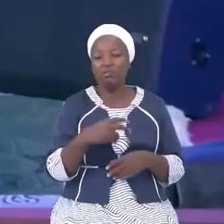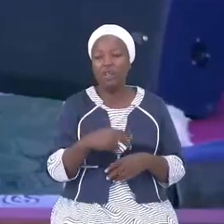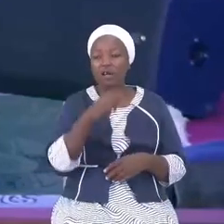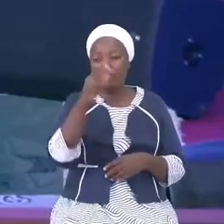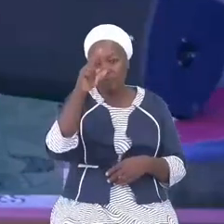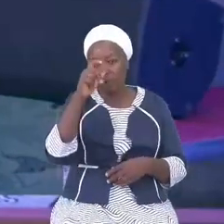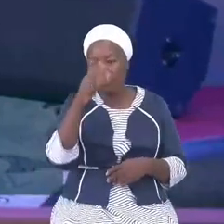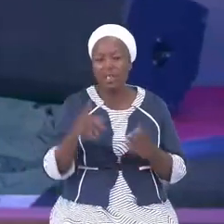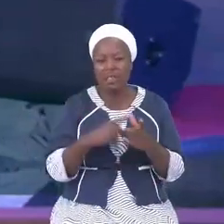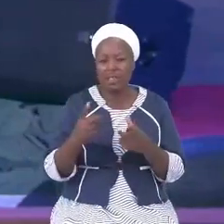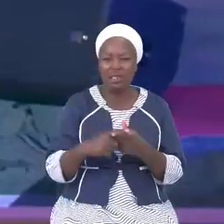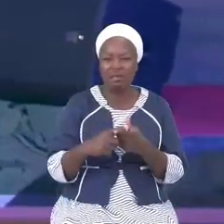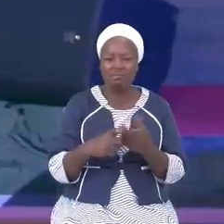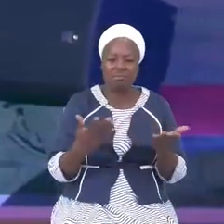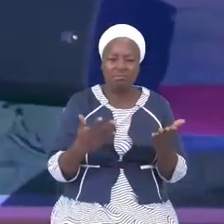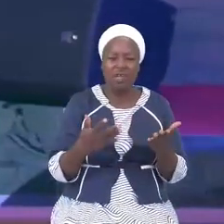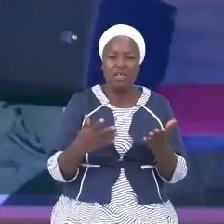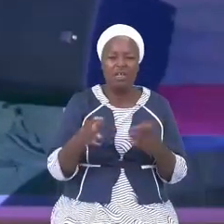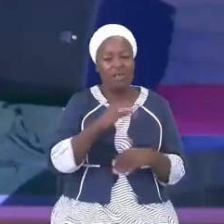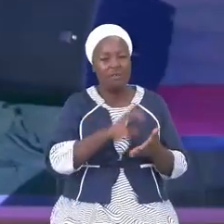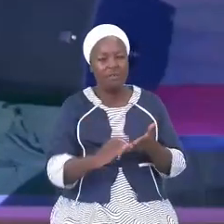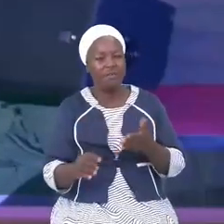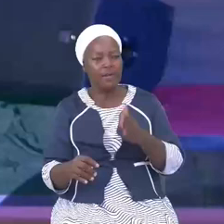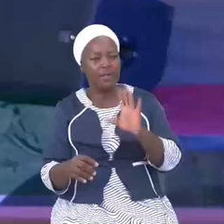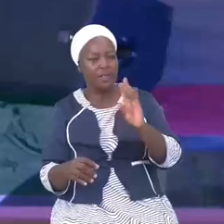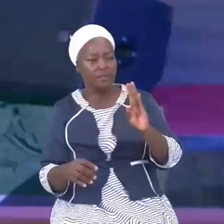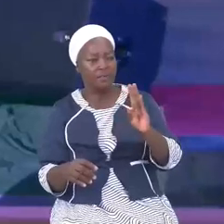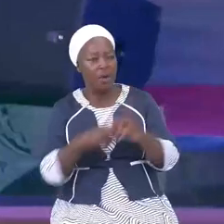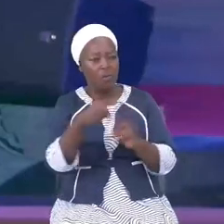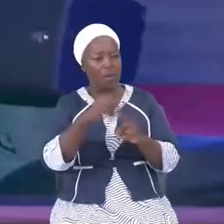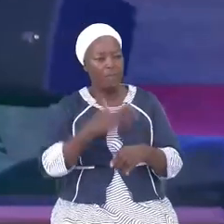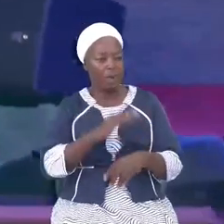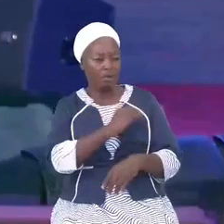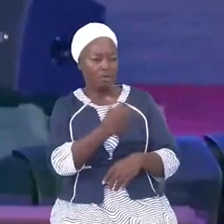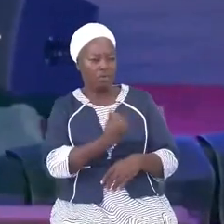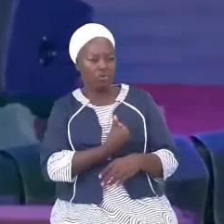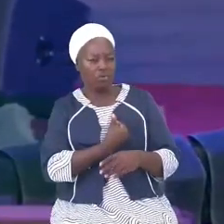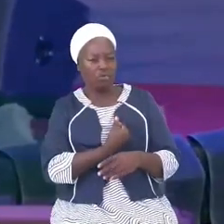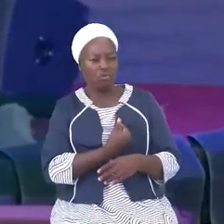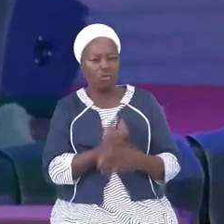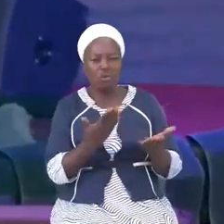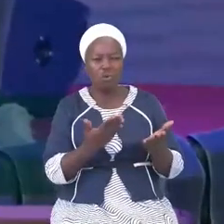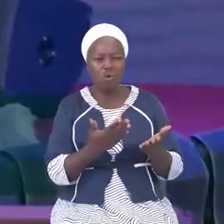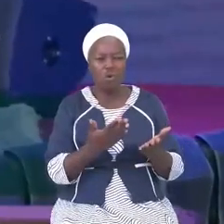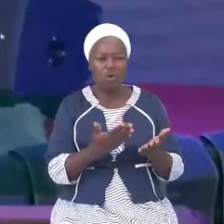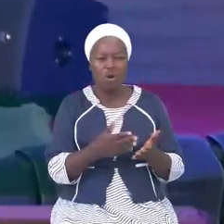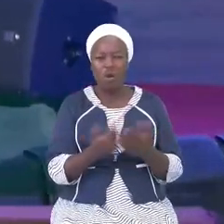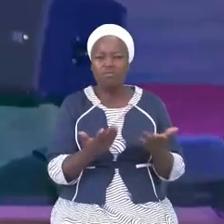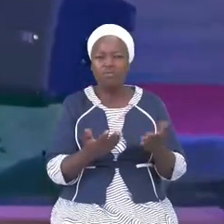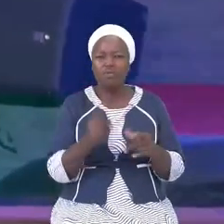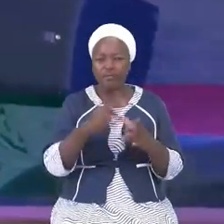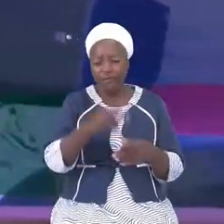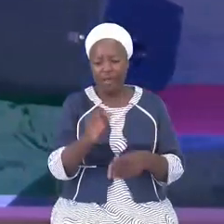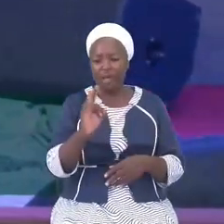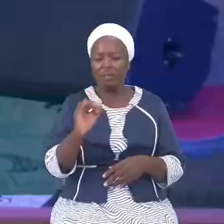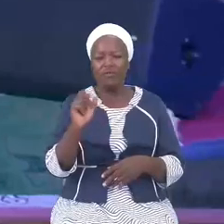Verset 8, quand mon âme était abattue au-dedans de moi, je me suis souvenu de l'Éternel et ma prière est parvenue